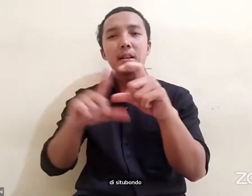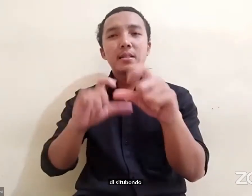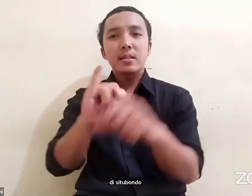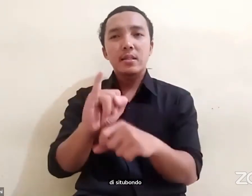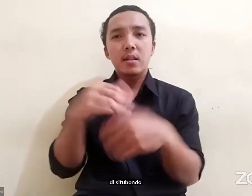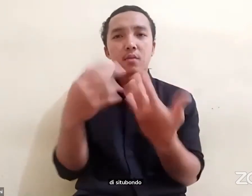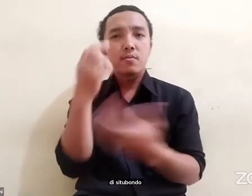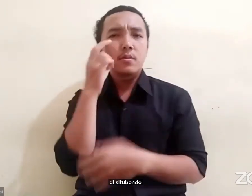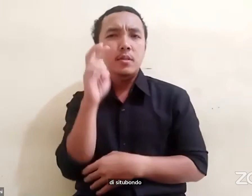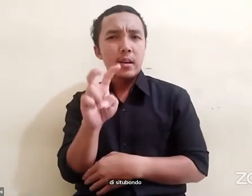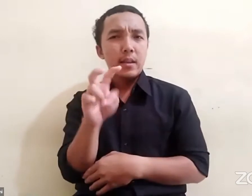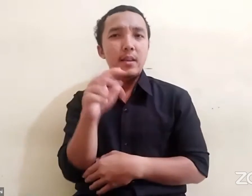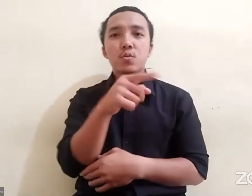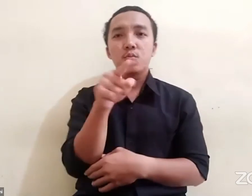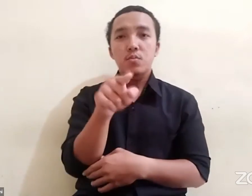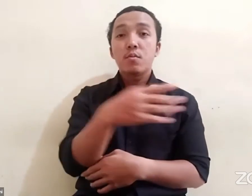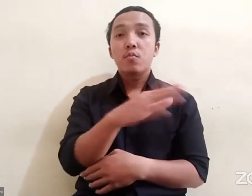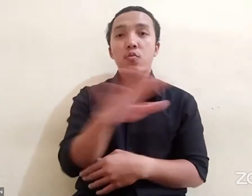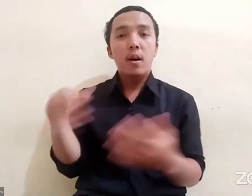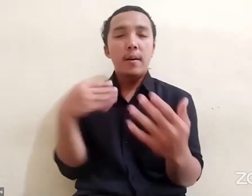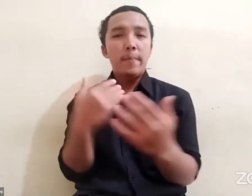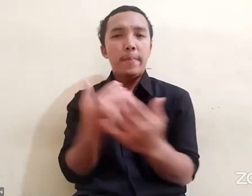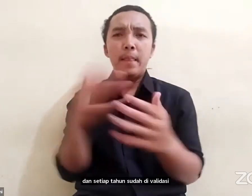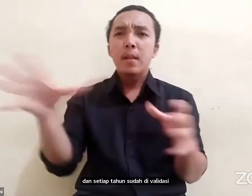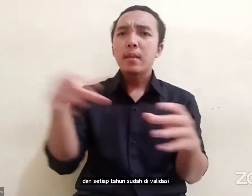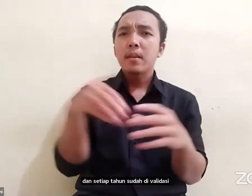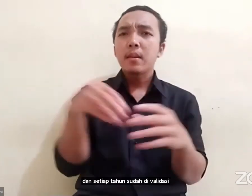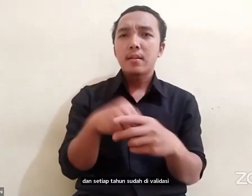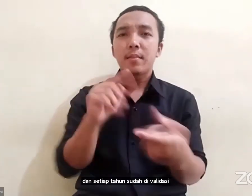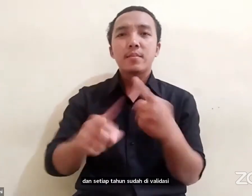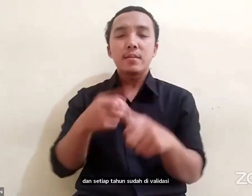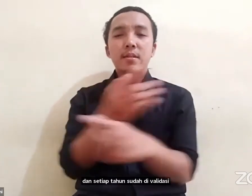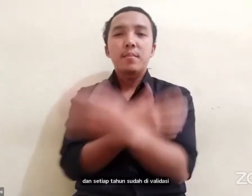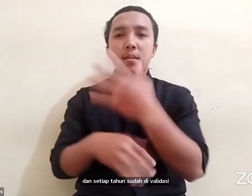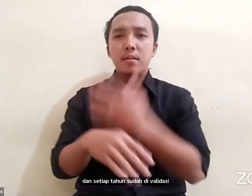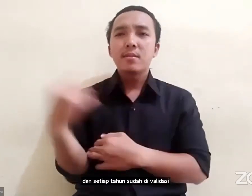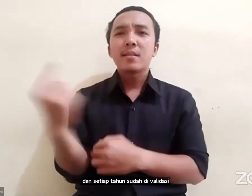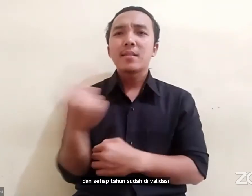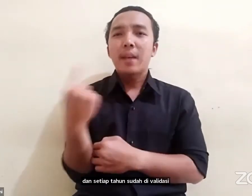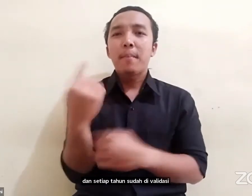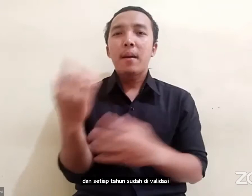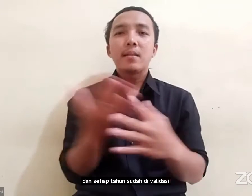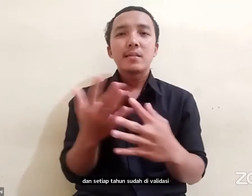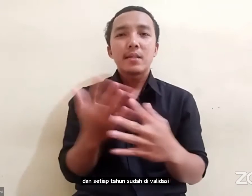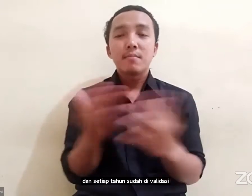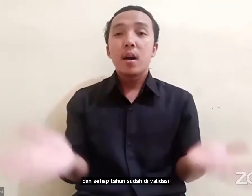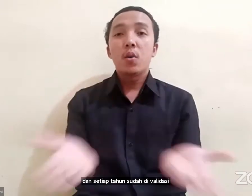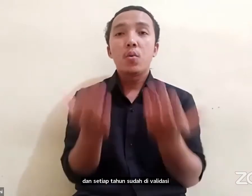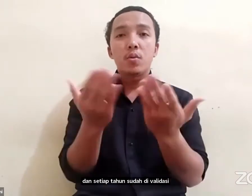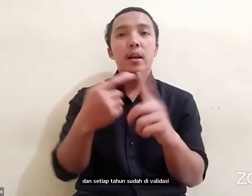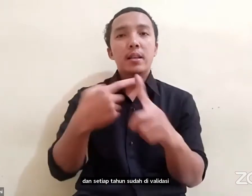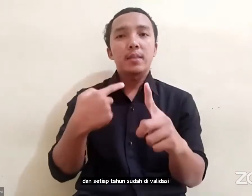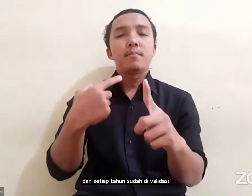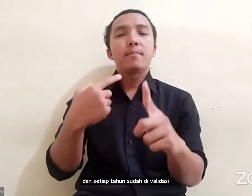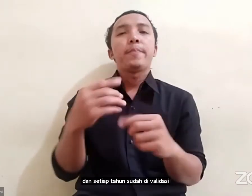teman-teman disabilitas. Dan setiap aksesibilitas yang disiapkan atau dibangun oleh pemerintah kabupaten